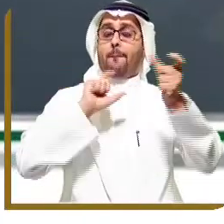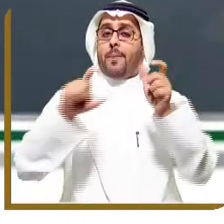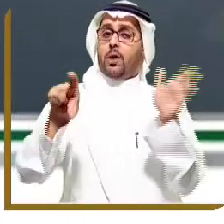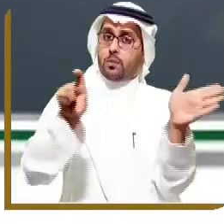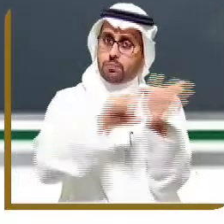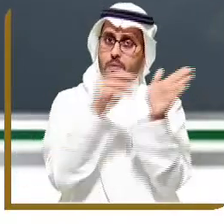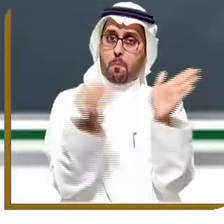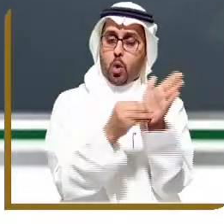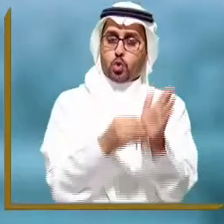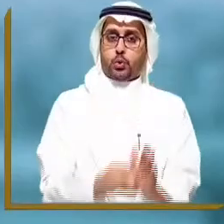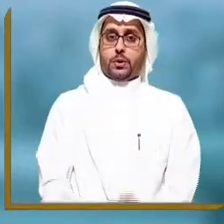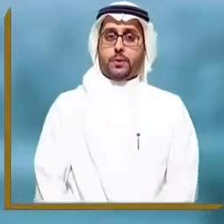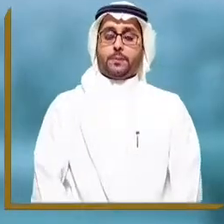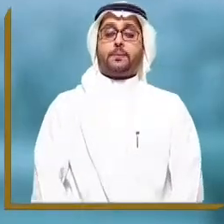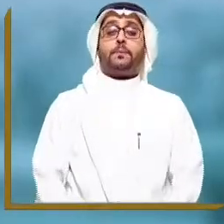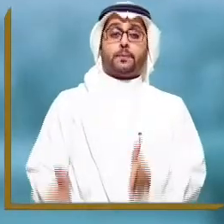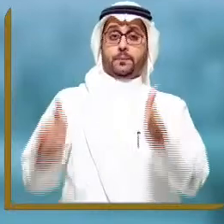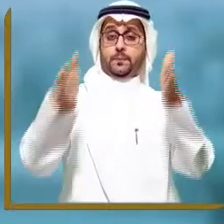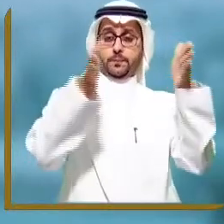السعودي.